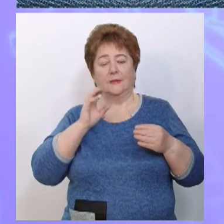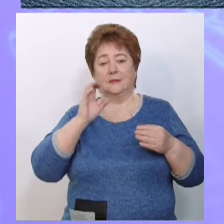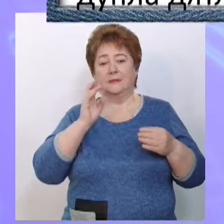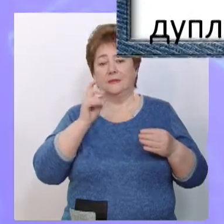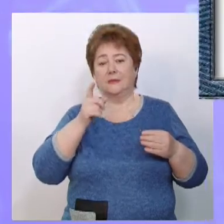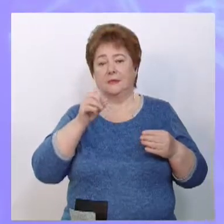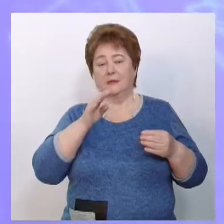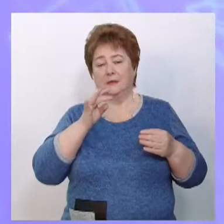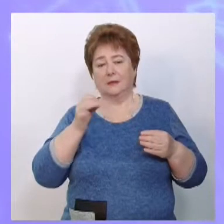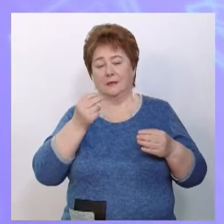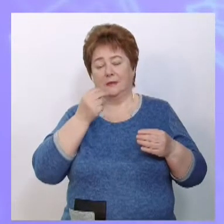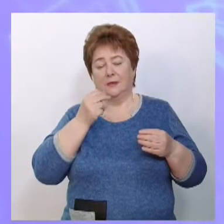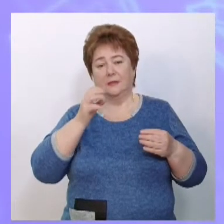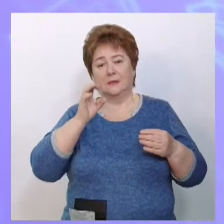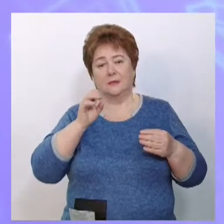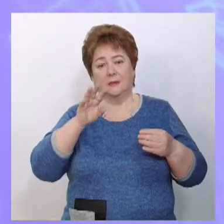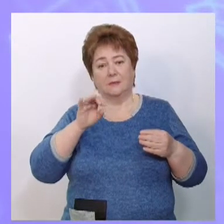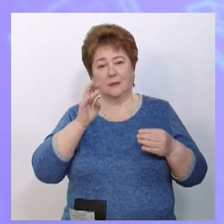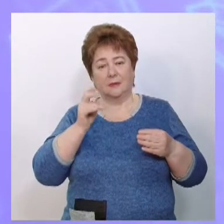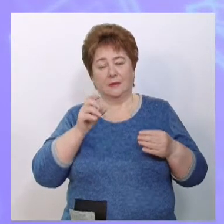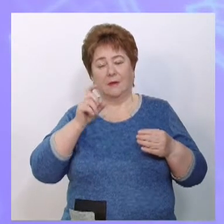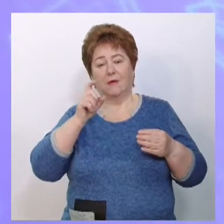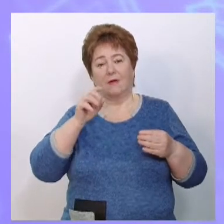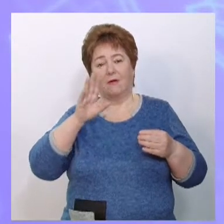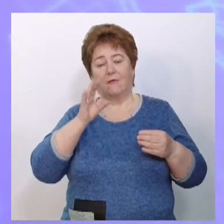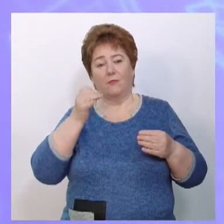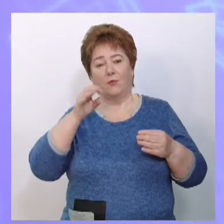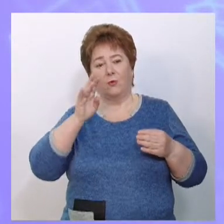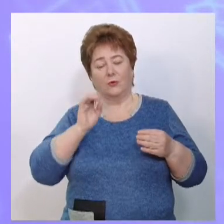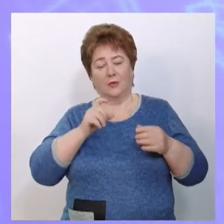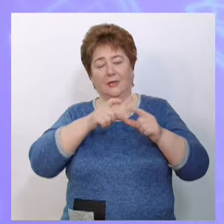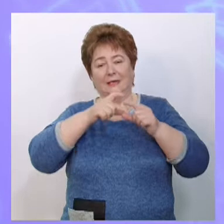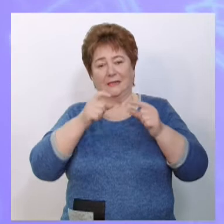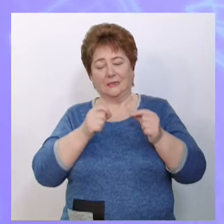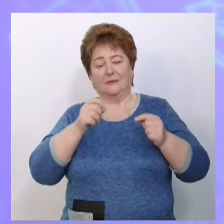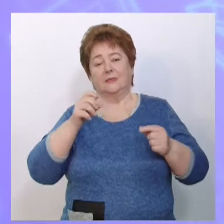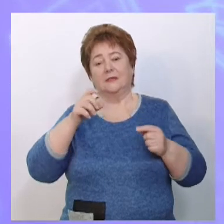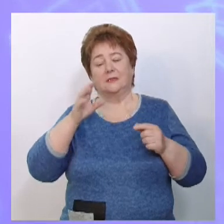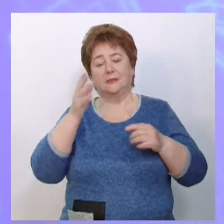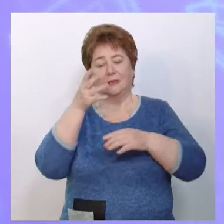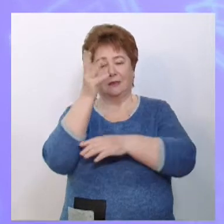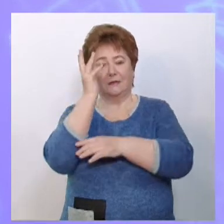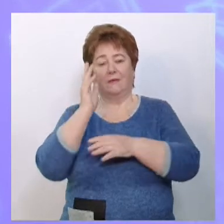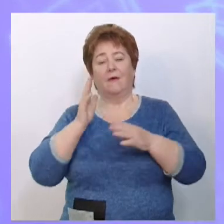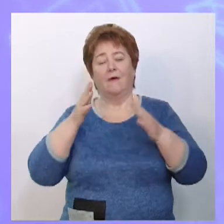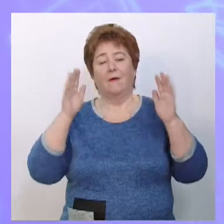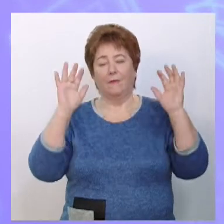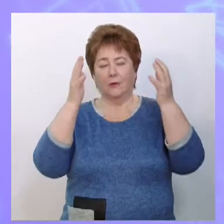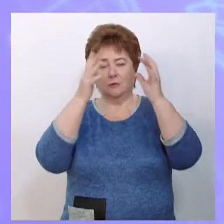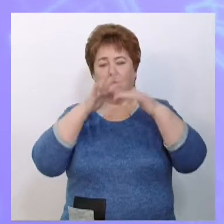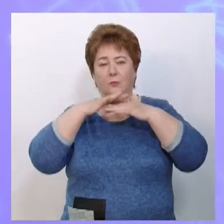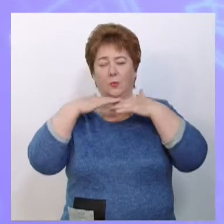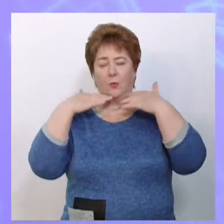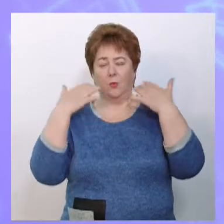Снегири едят семена хвойных и лиственных деревьев. В лесу